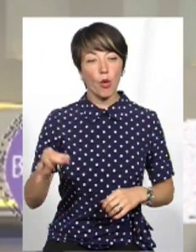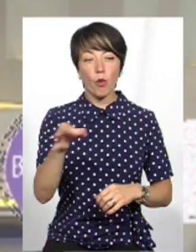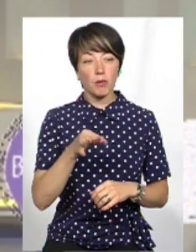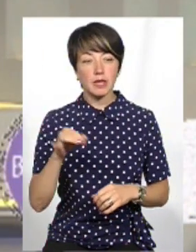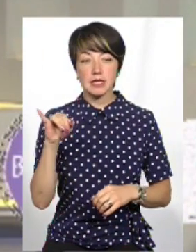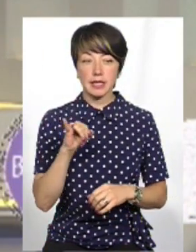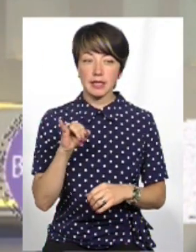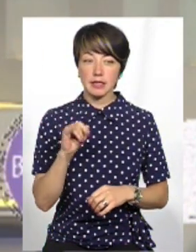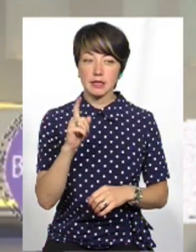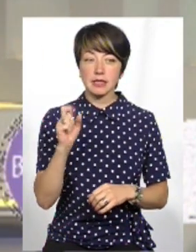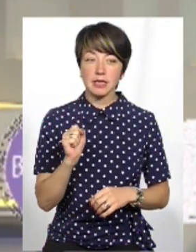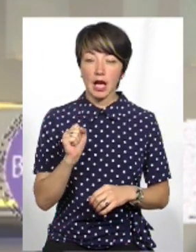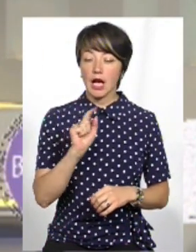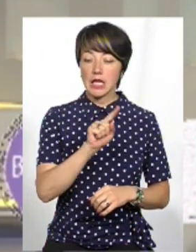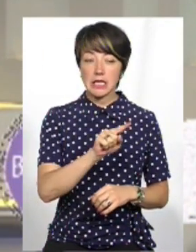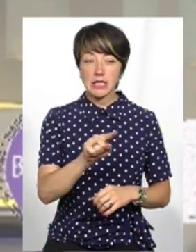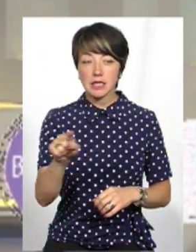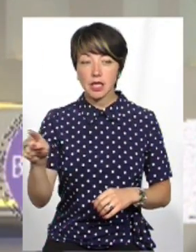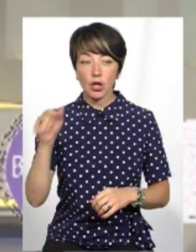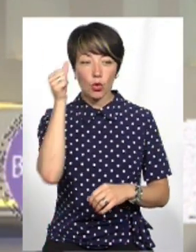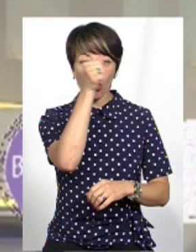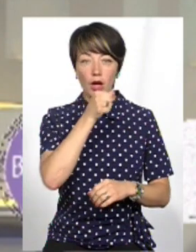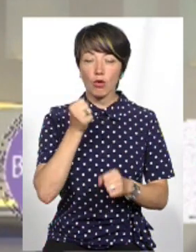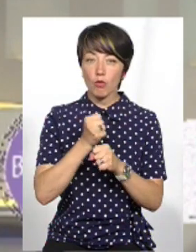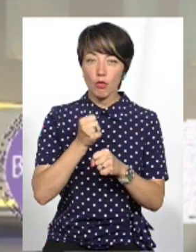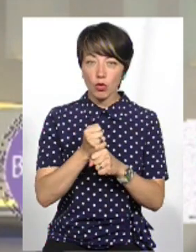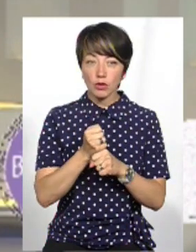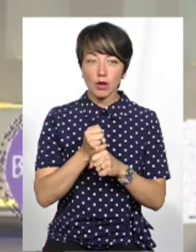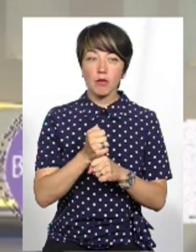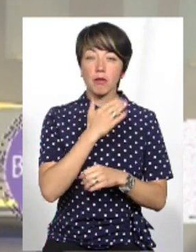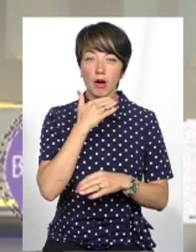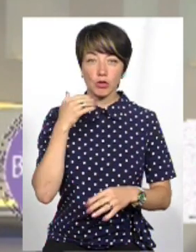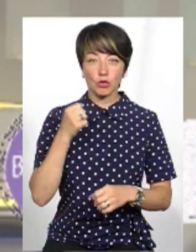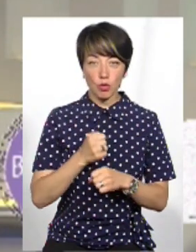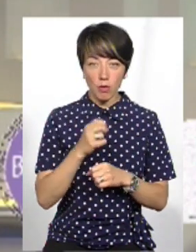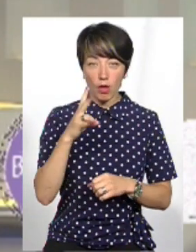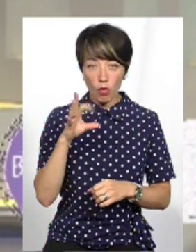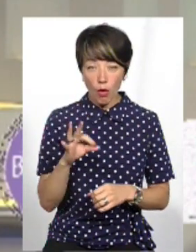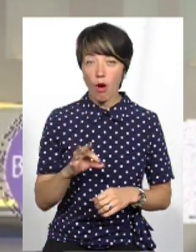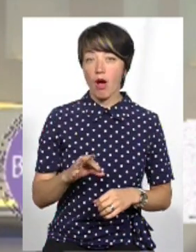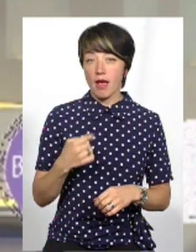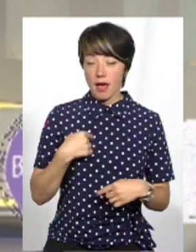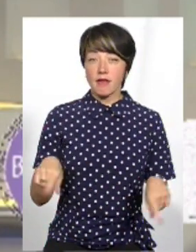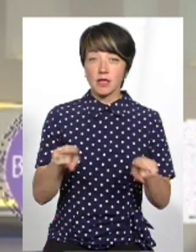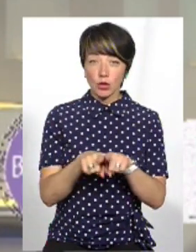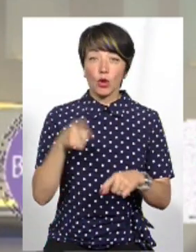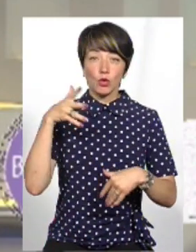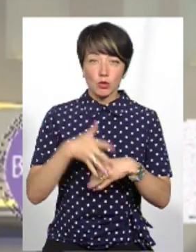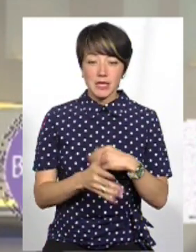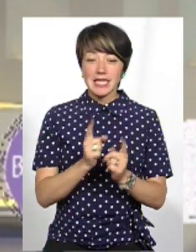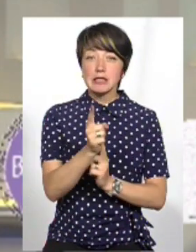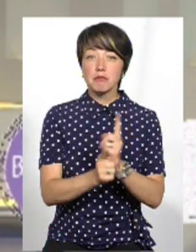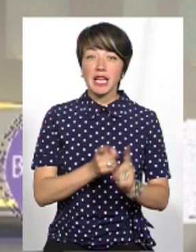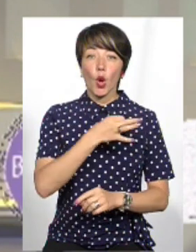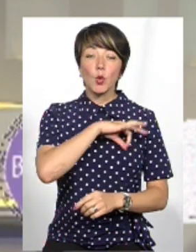і за ці роки роботи ще й працюю в області, немало зроблено. Але поряд з тим я розумію, що ті зміни, які в